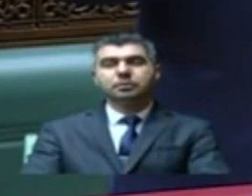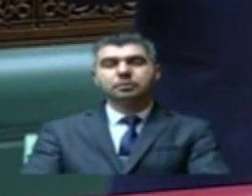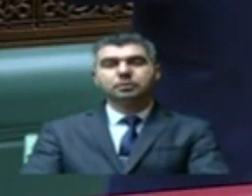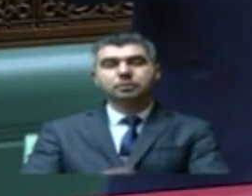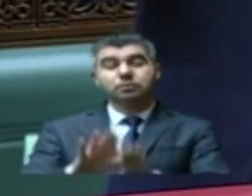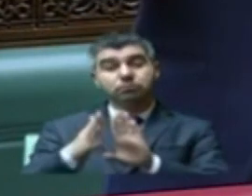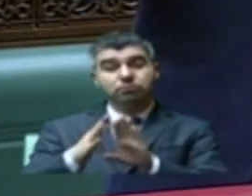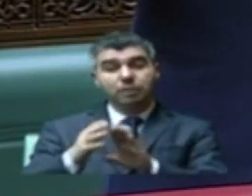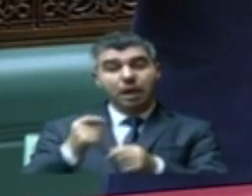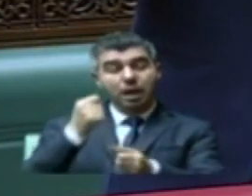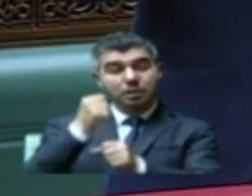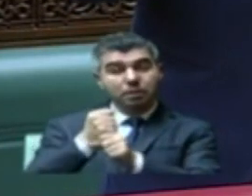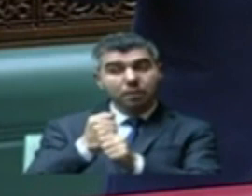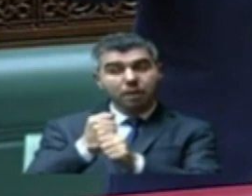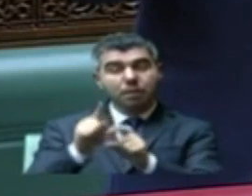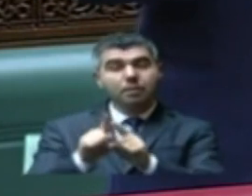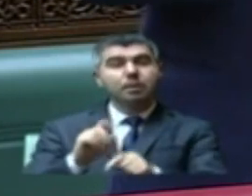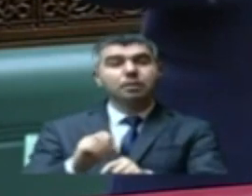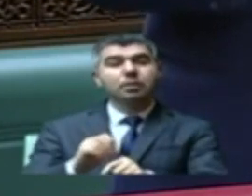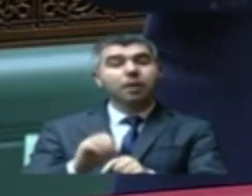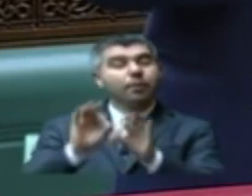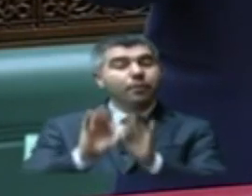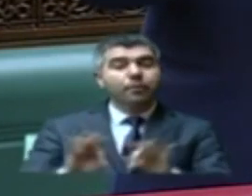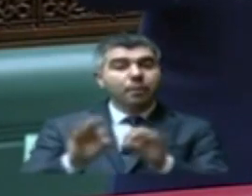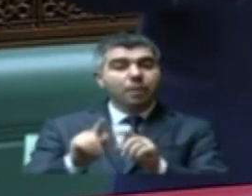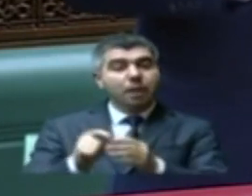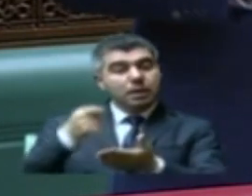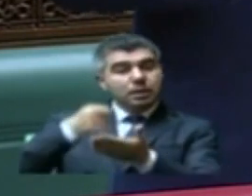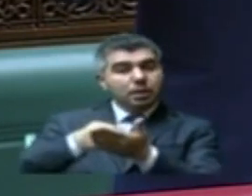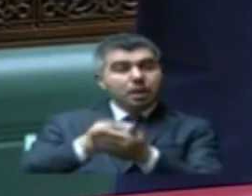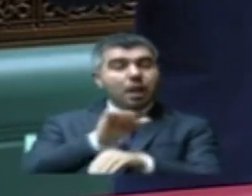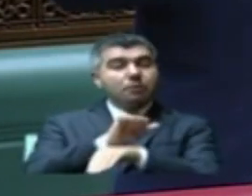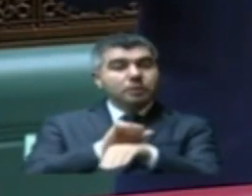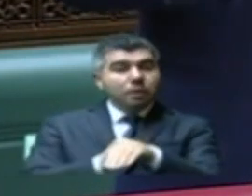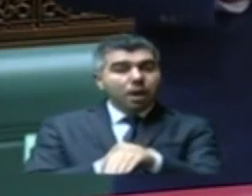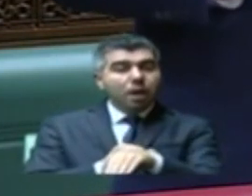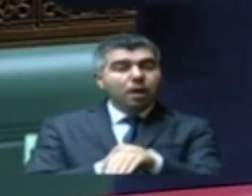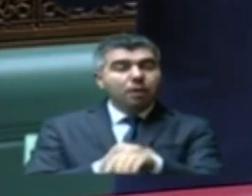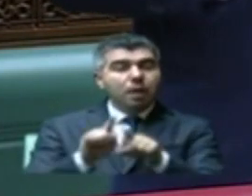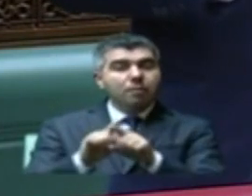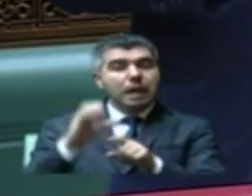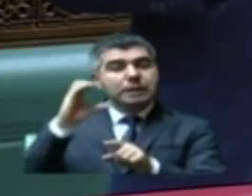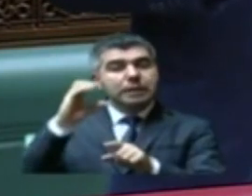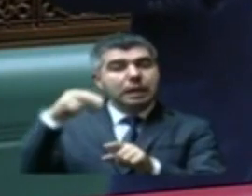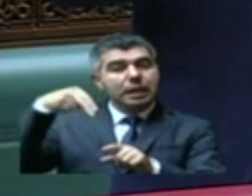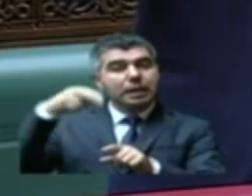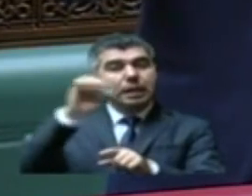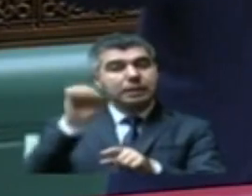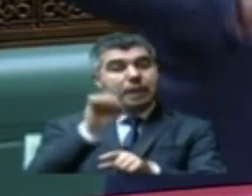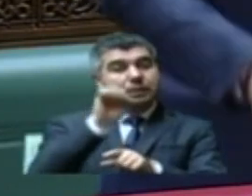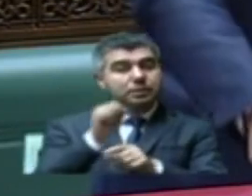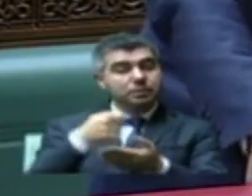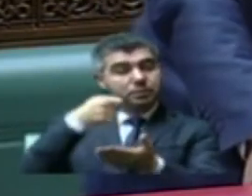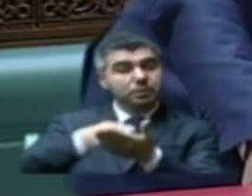وما خصوش يخدموا لأن ما عندوش باش يسجلوا في الضمان الاجتماعي، ولا ما عندوش لاسورانس لأن مازال قصير،